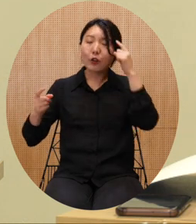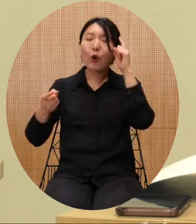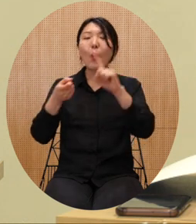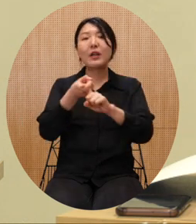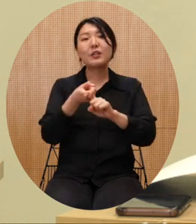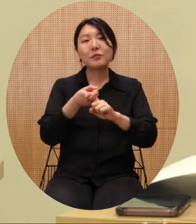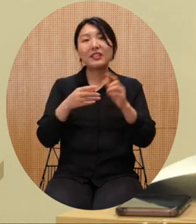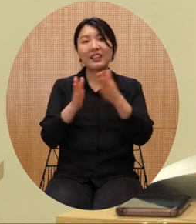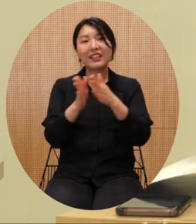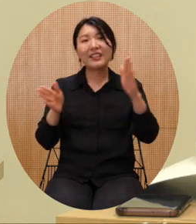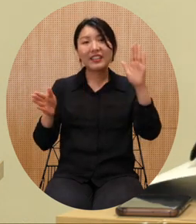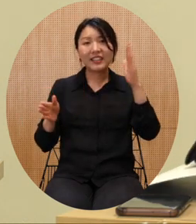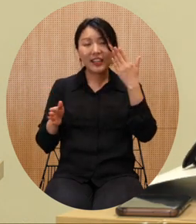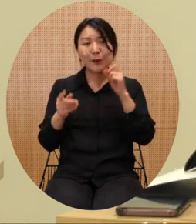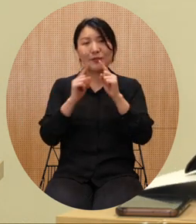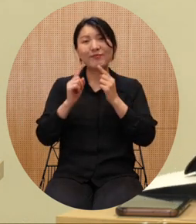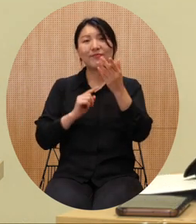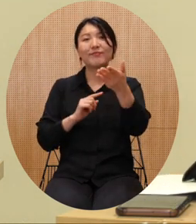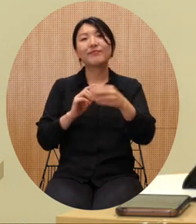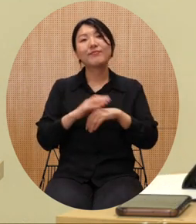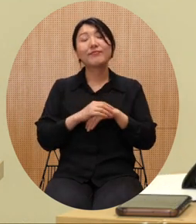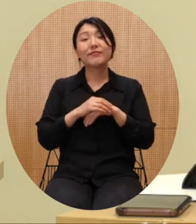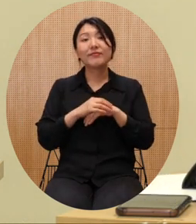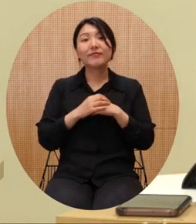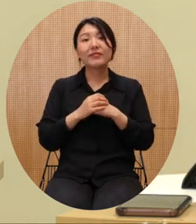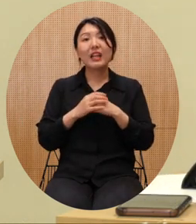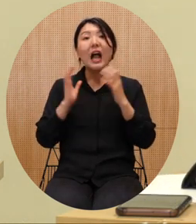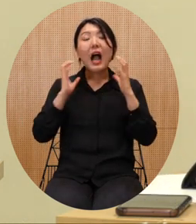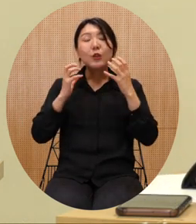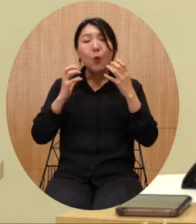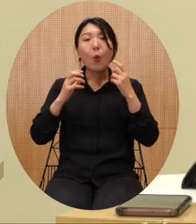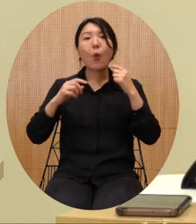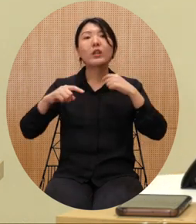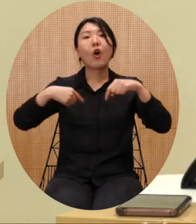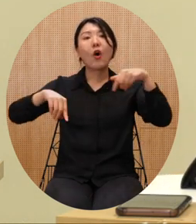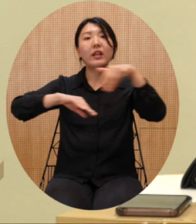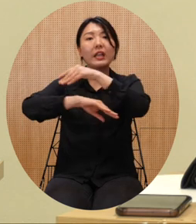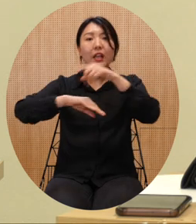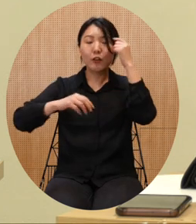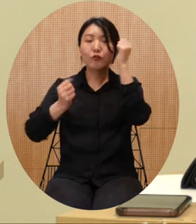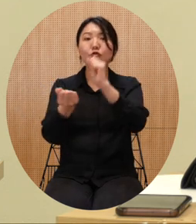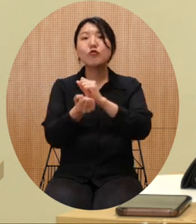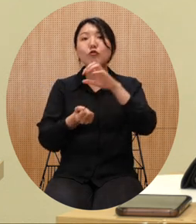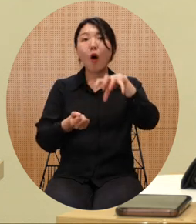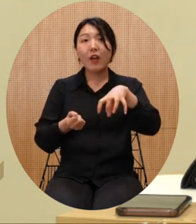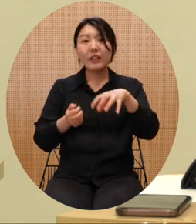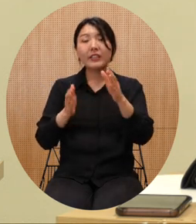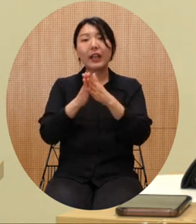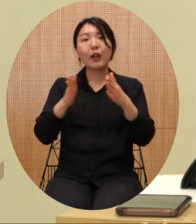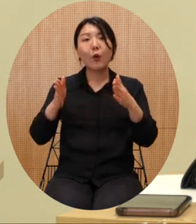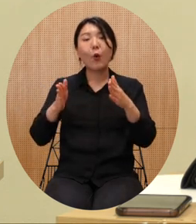시작하게 되었다라는 말씀을 드립니다. 그러니까 아동정책연구원에서도 시작했고